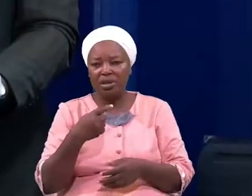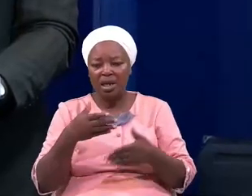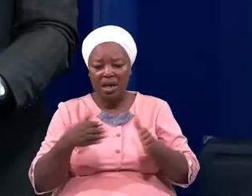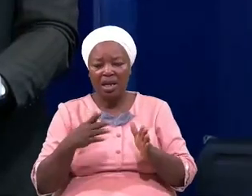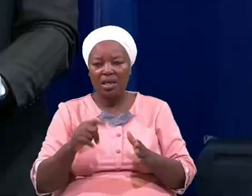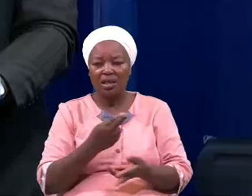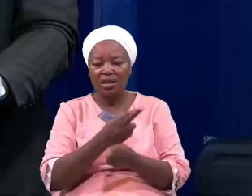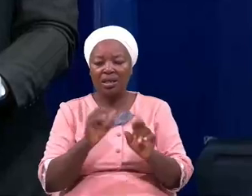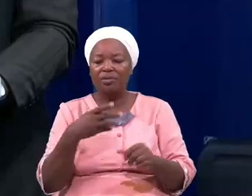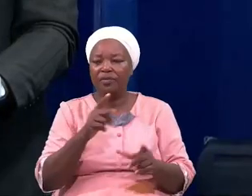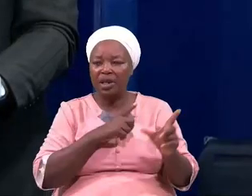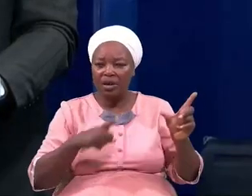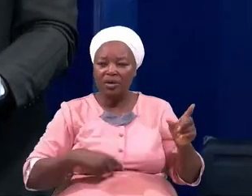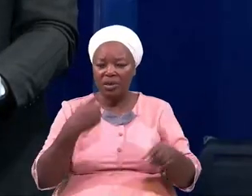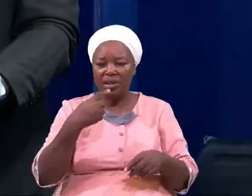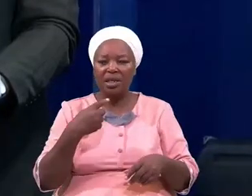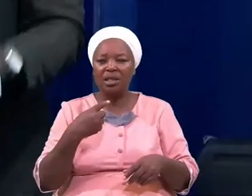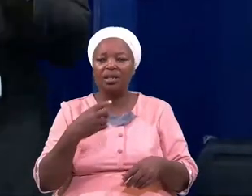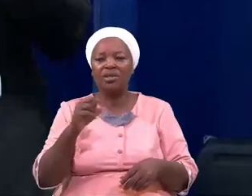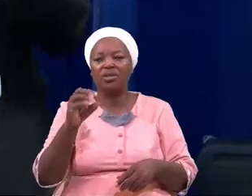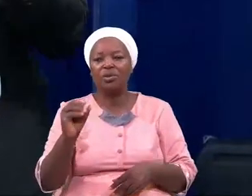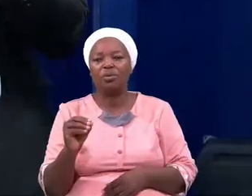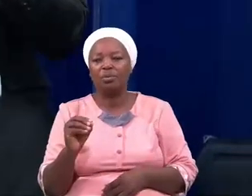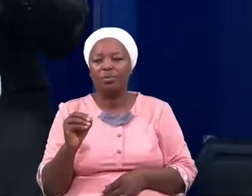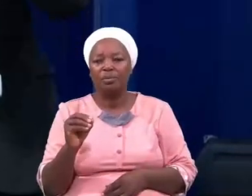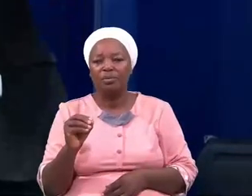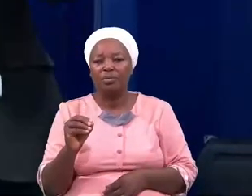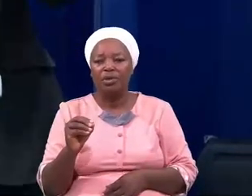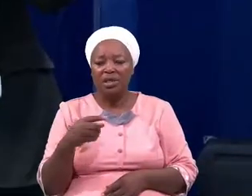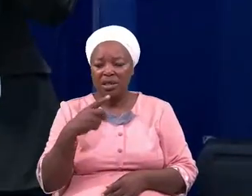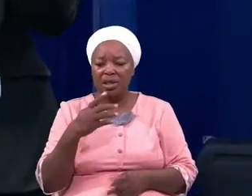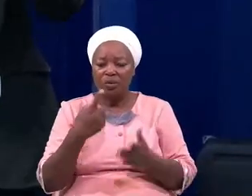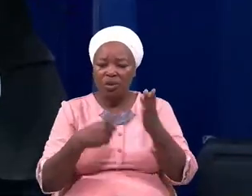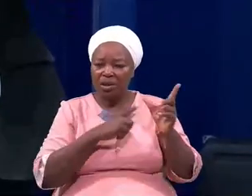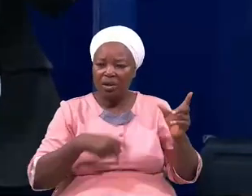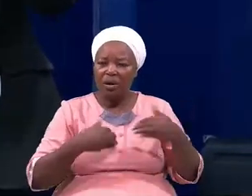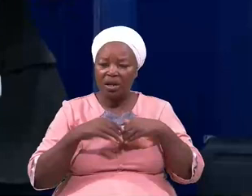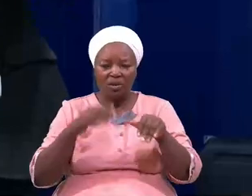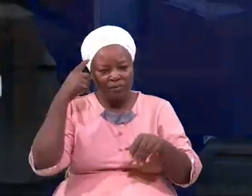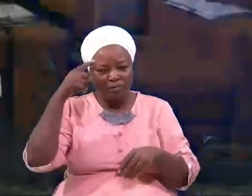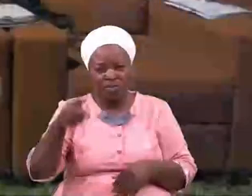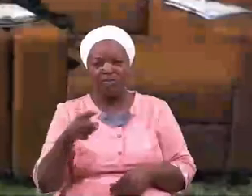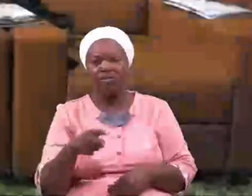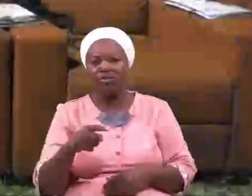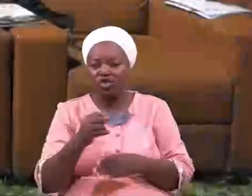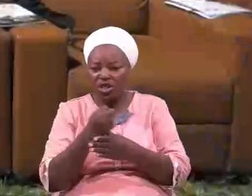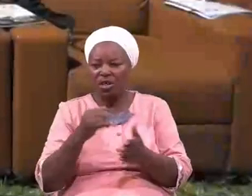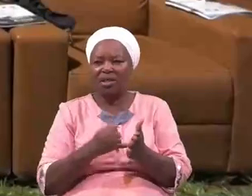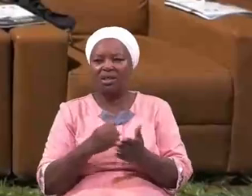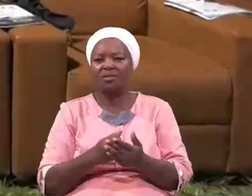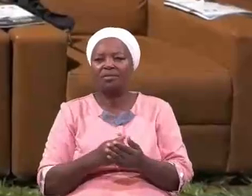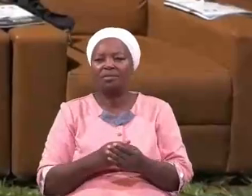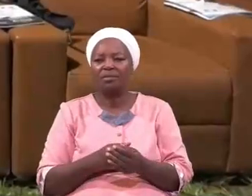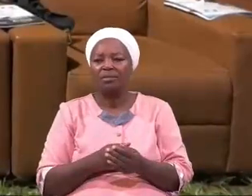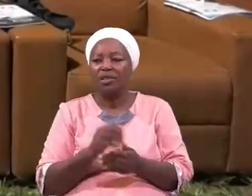redeemed of the Lord say so. Say what the Lord has done for you. Ce que le Seigneur a fait pour vous. Don't let the